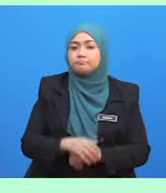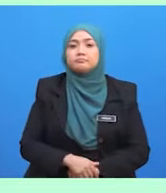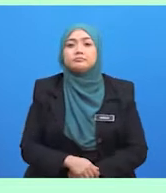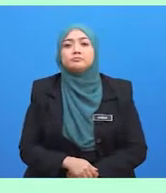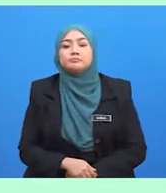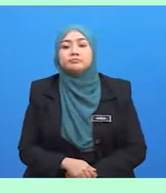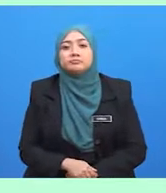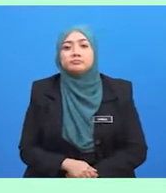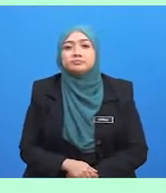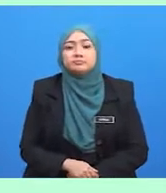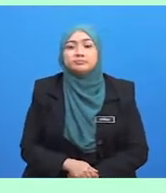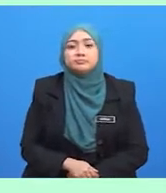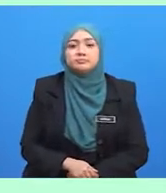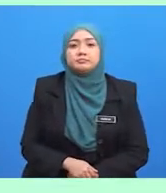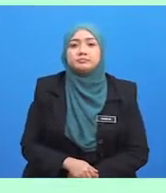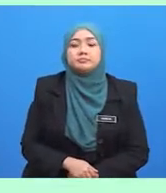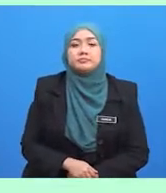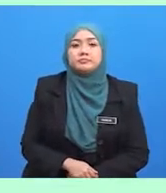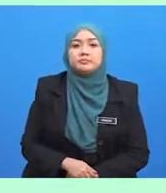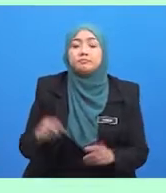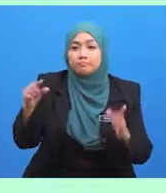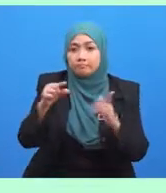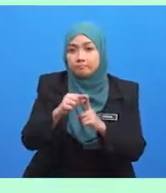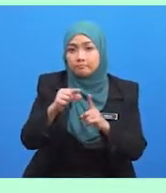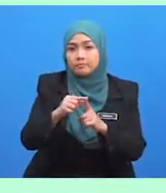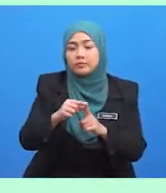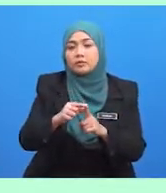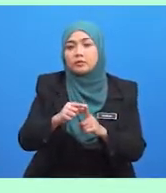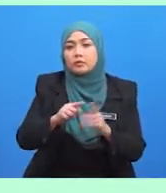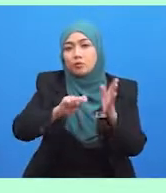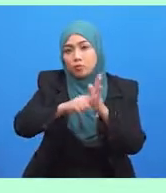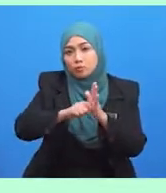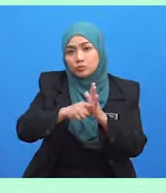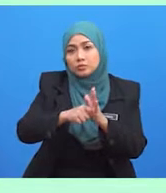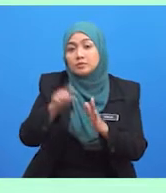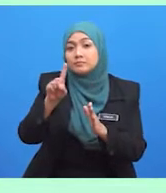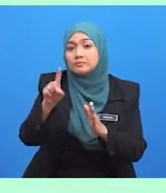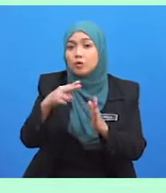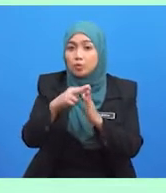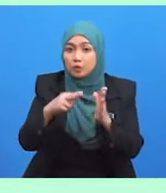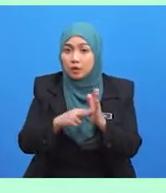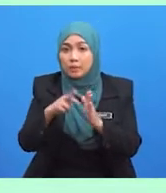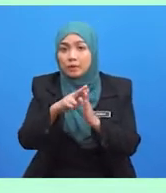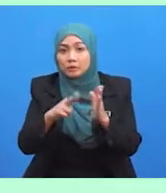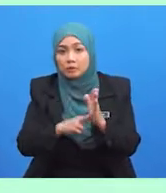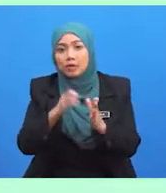Kawalan pertukaran asing. Kata kuncinya ialah undang-undang, peraturan atau syaratnya.